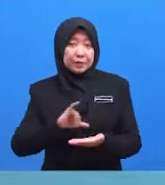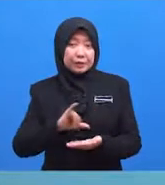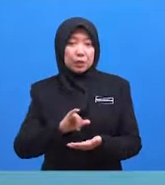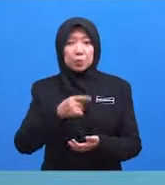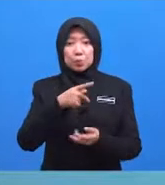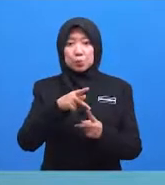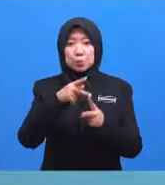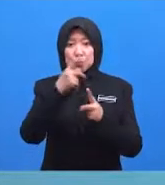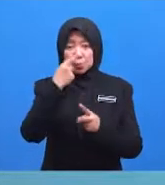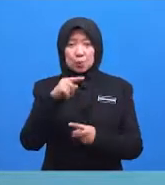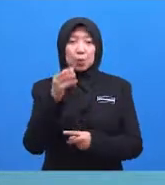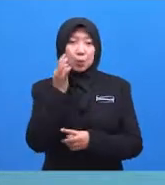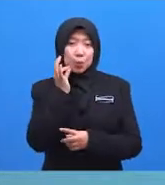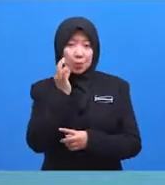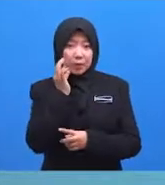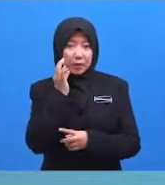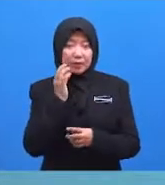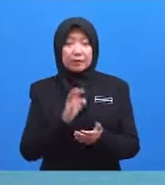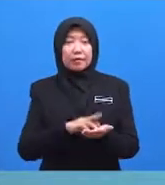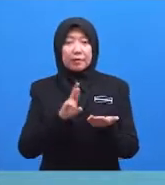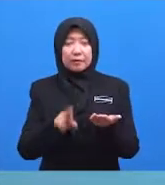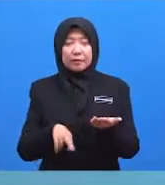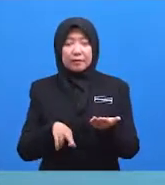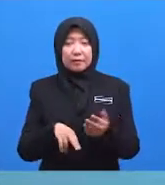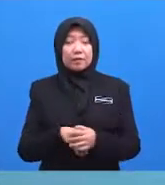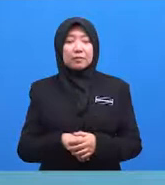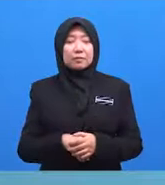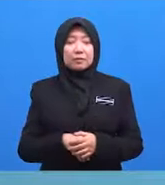salad buah-buahan atau salad rendah lemak.